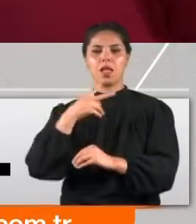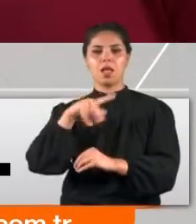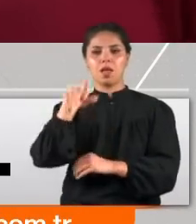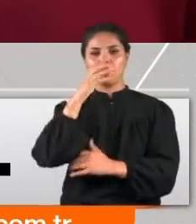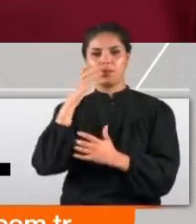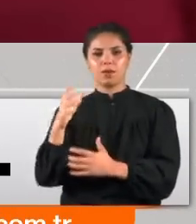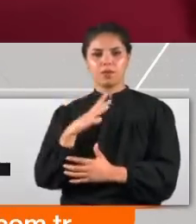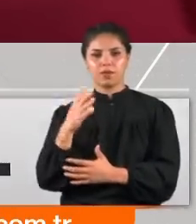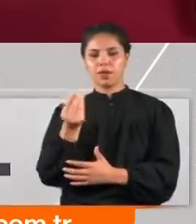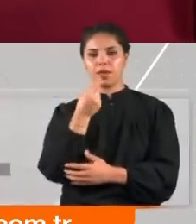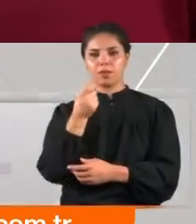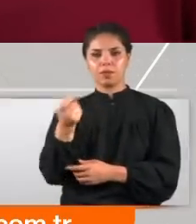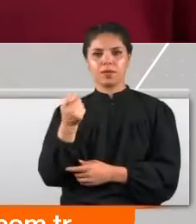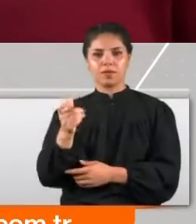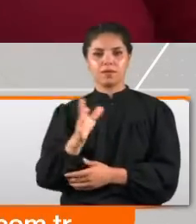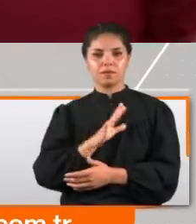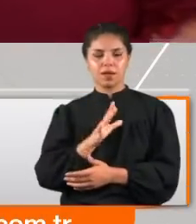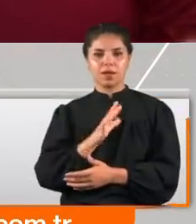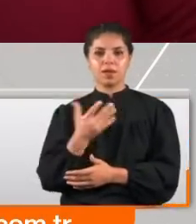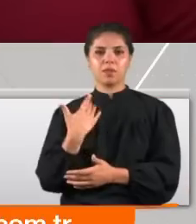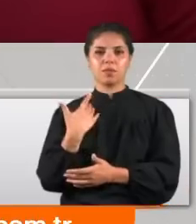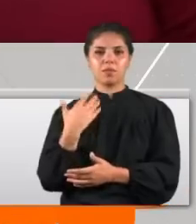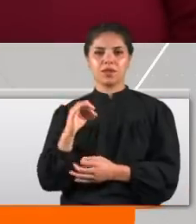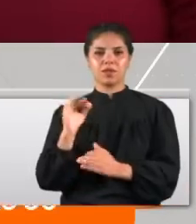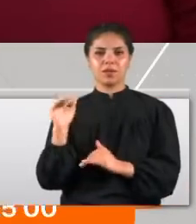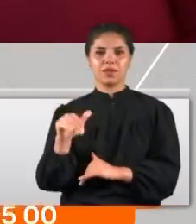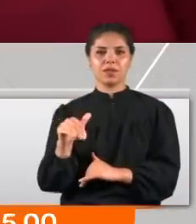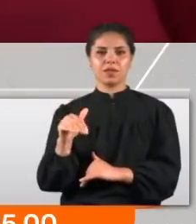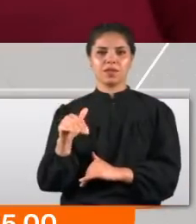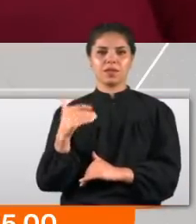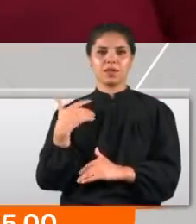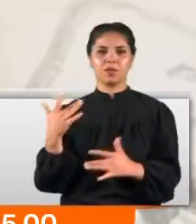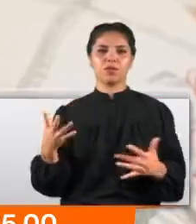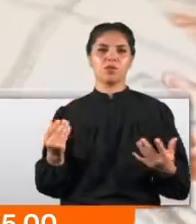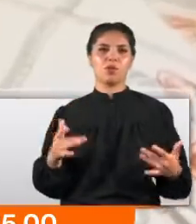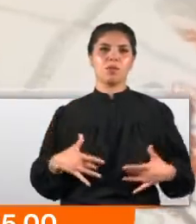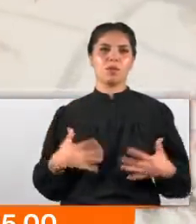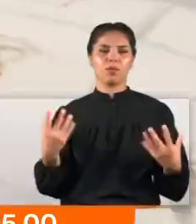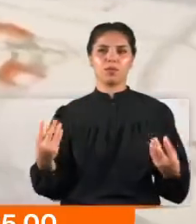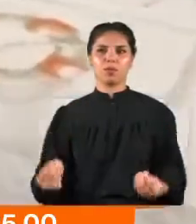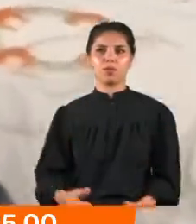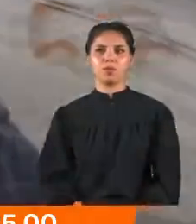burada ilgilendi. Yemeklerini yedirirken daha şimdi geldim. Yani biz buradan çok memnunuz.